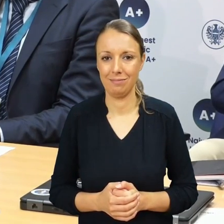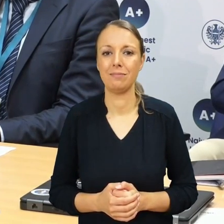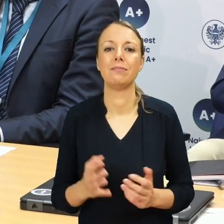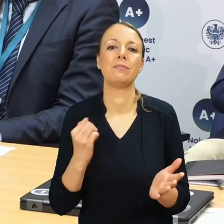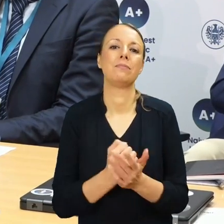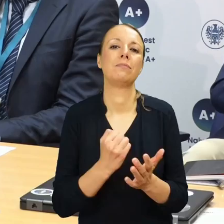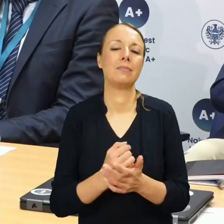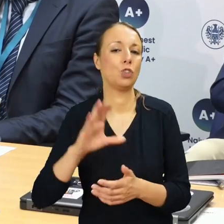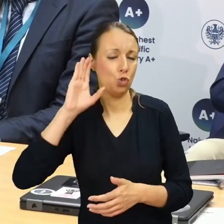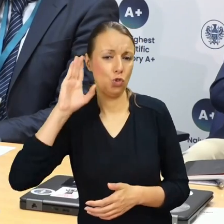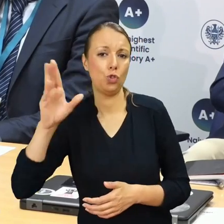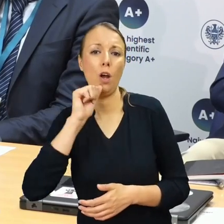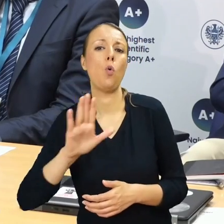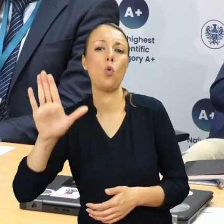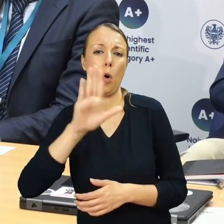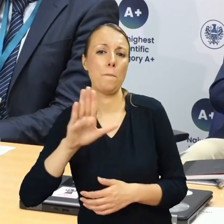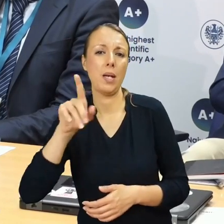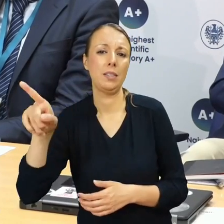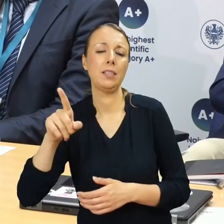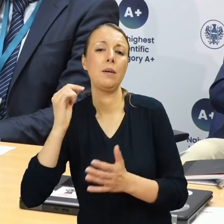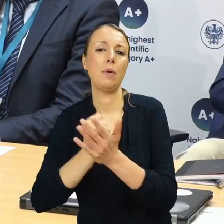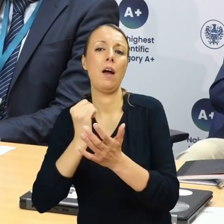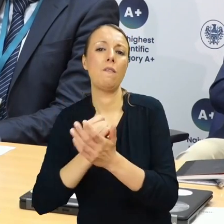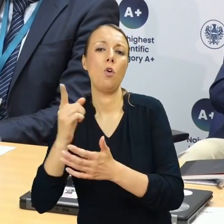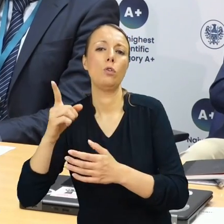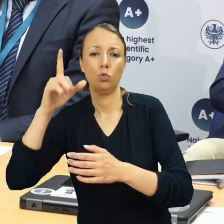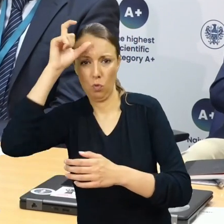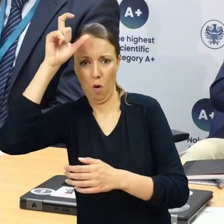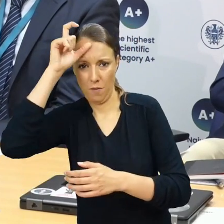Trybunale Praw Człowieka ze skargi sieci obywatelskiej Watchdog Polska,